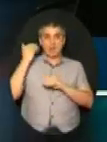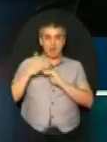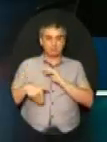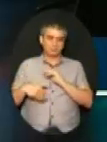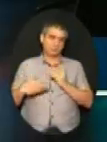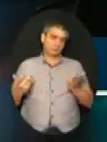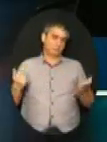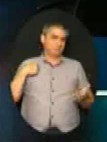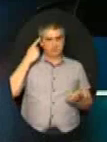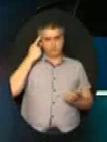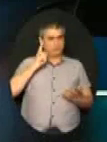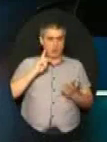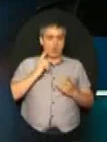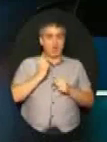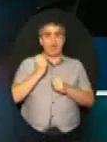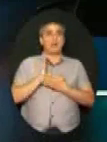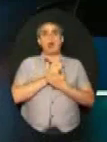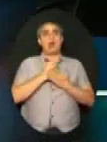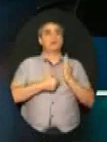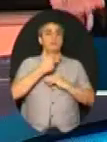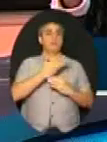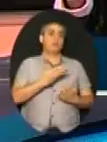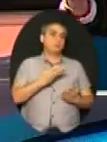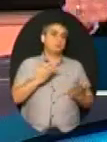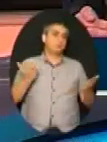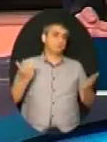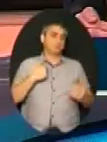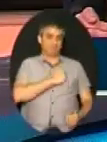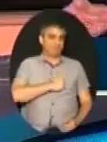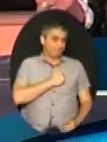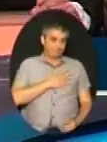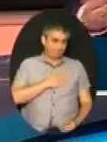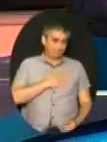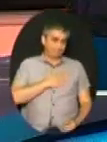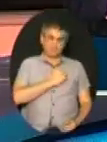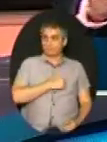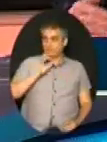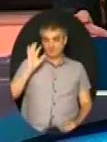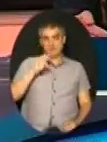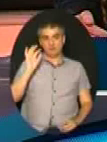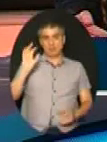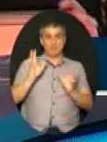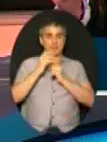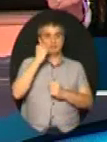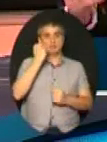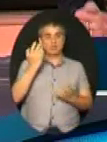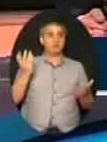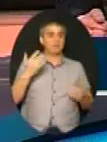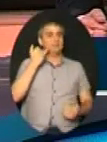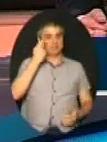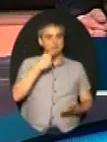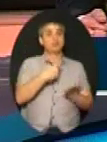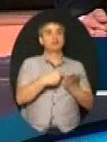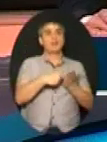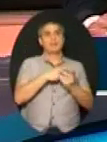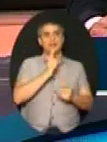אני חושבת שלא נלקחה כאן החלטה מנהיגותית, ולצערנו הרב, לצערו הרב, ולצערו הרב של מחנה הציוני, הרצוג ישלם את